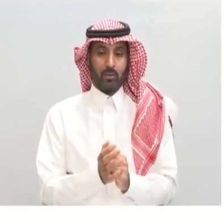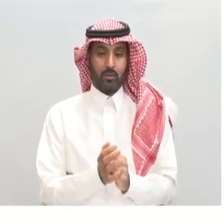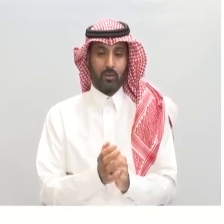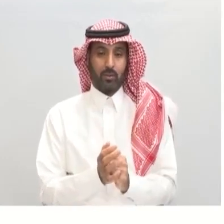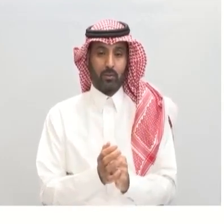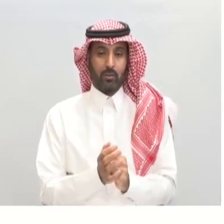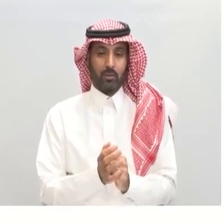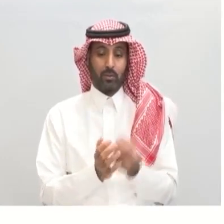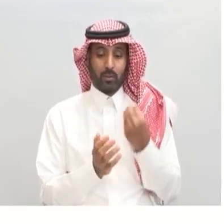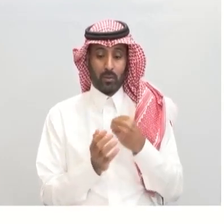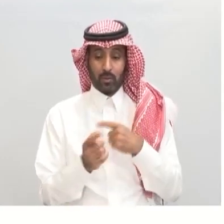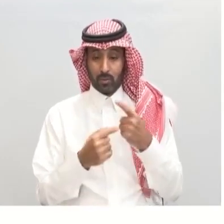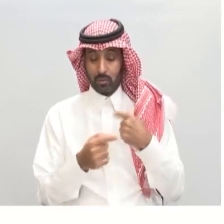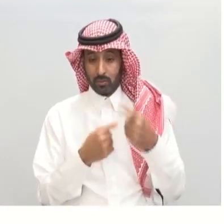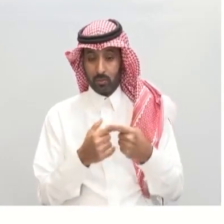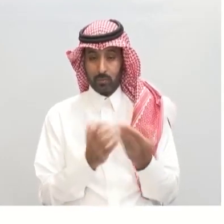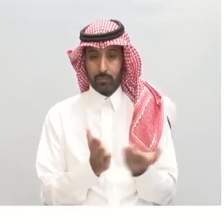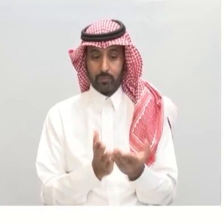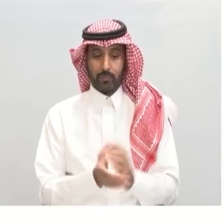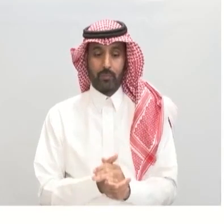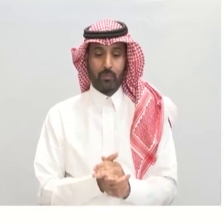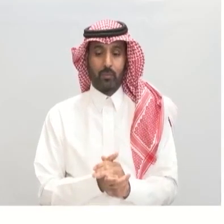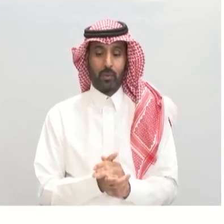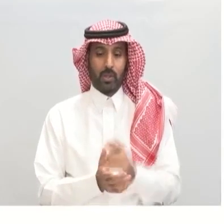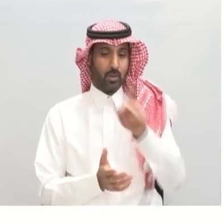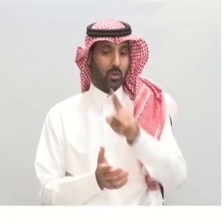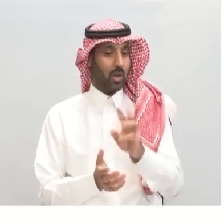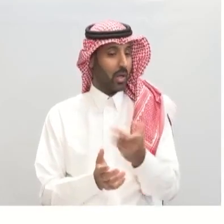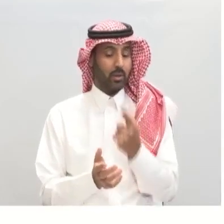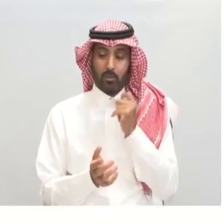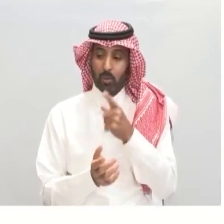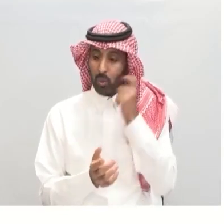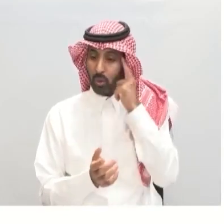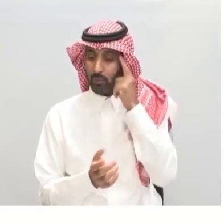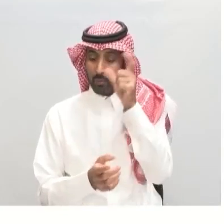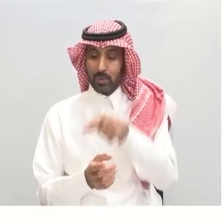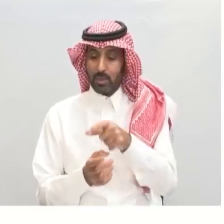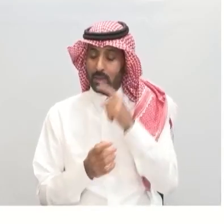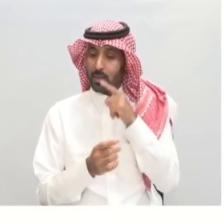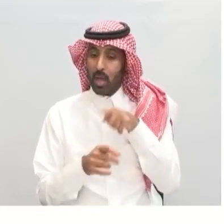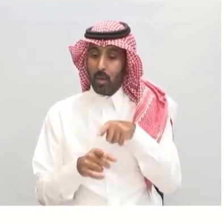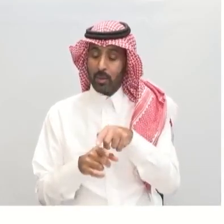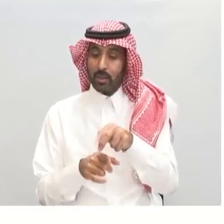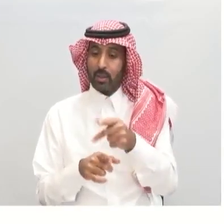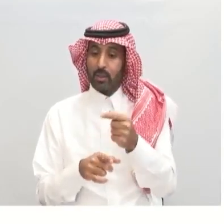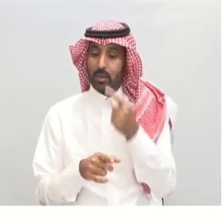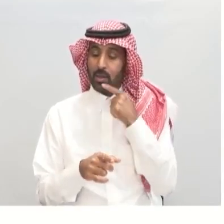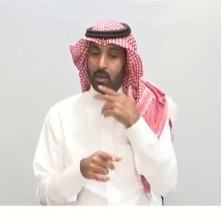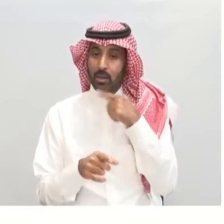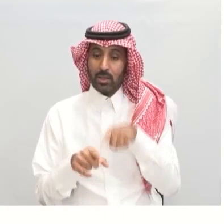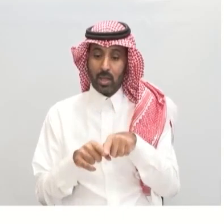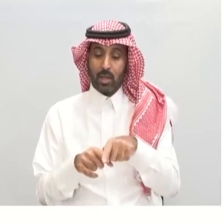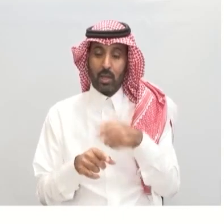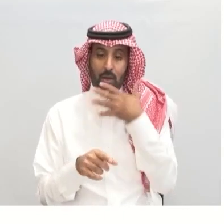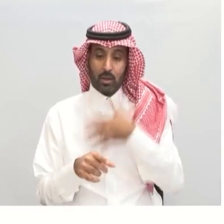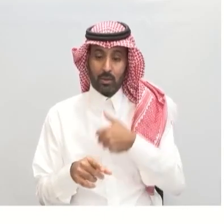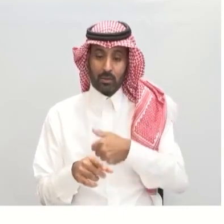الموضوع نستذكر ما اخذناه سؤال عدد من عرف من الصحابه بجمع القران عدد من